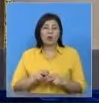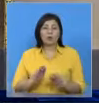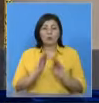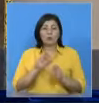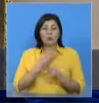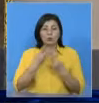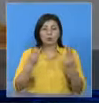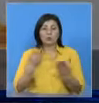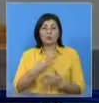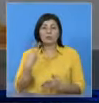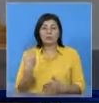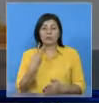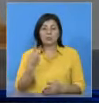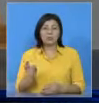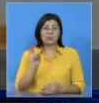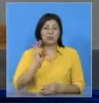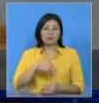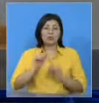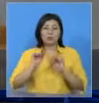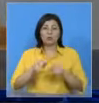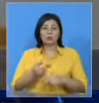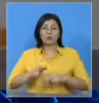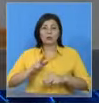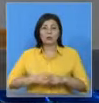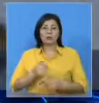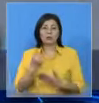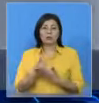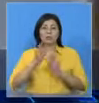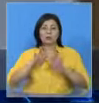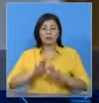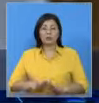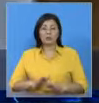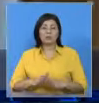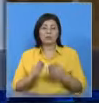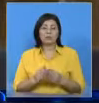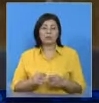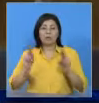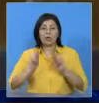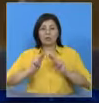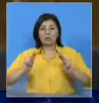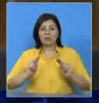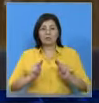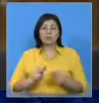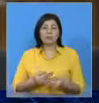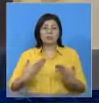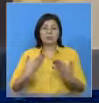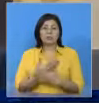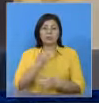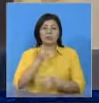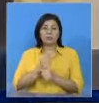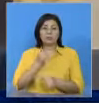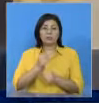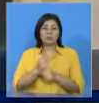көрген болсаңыз, екінші рет бару артық етпейді. Өйткені киелі орындар мен қорымдардың экспозициялары жаңадан